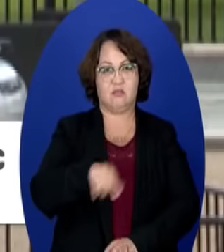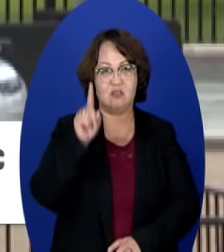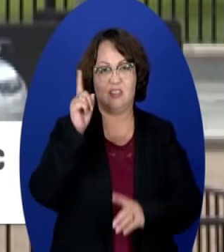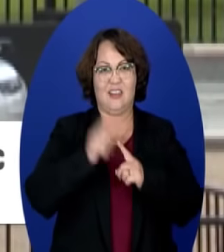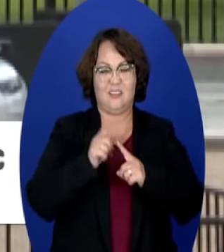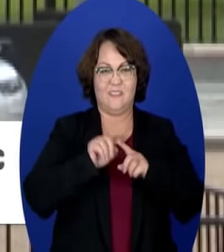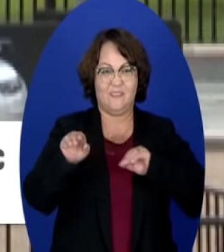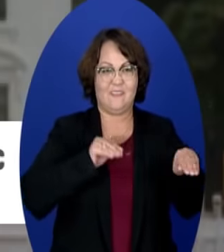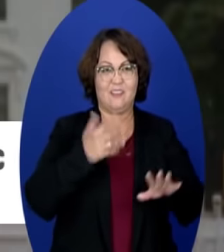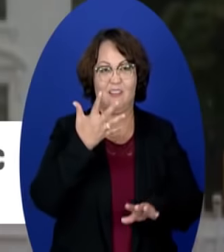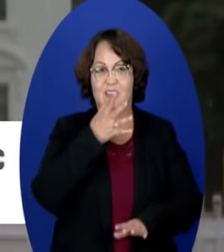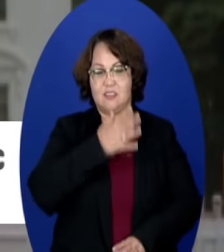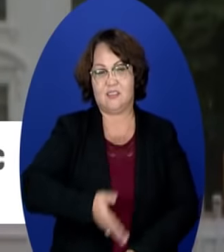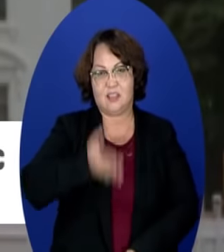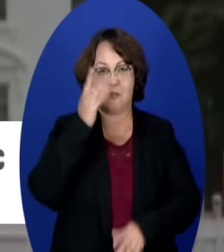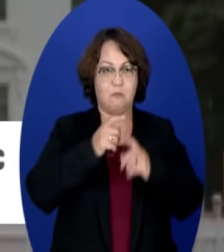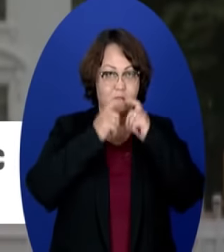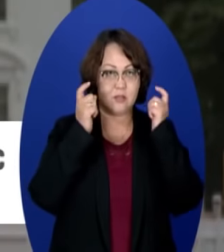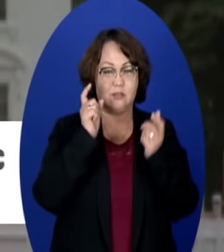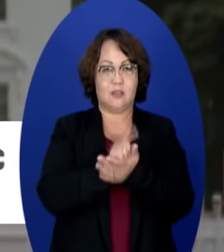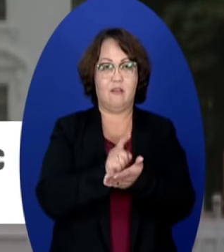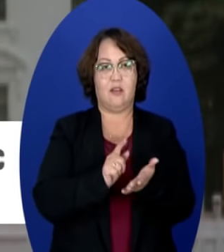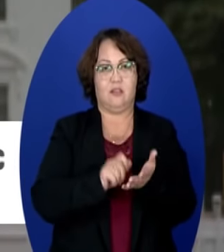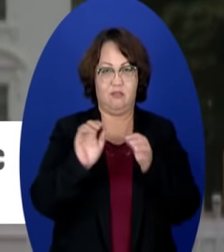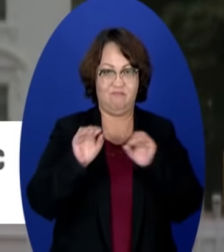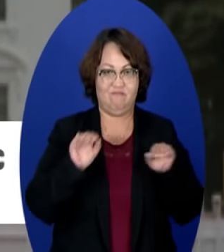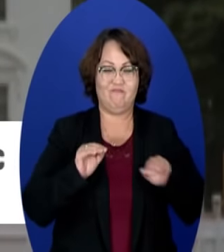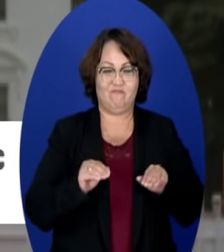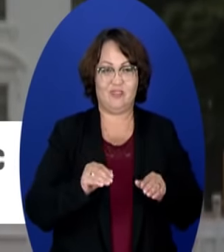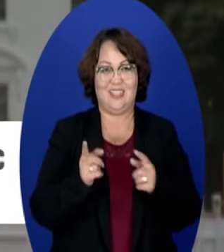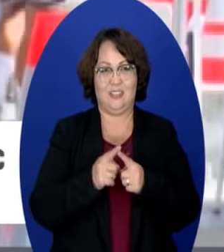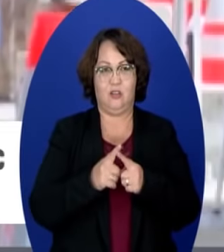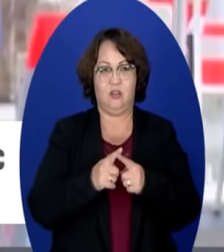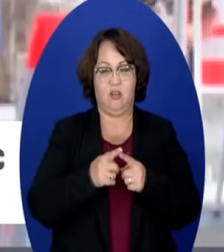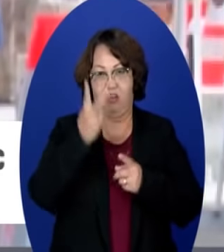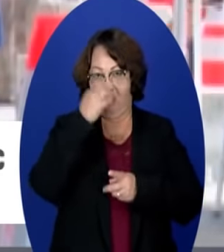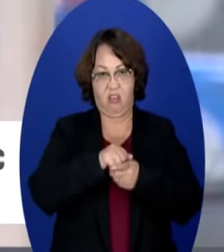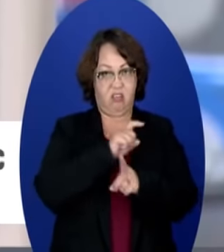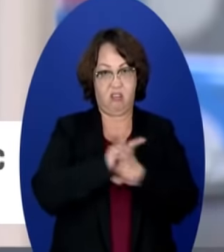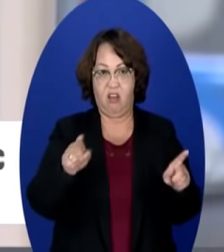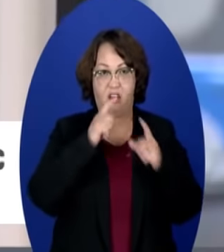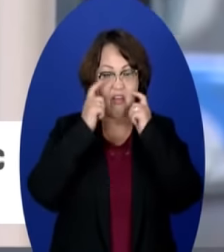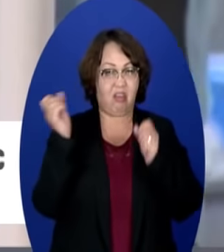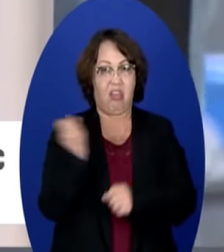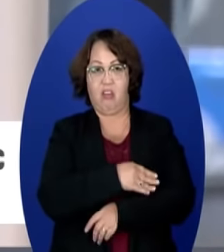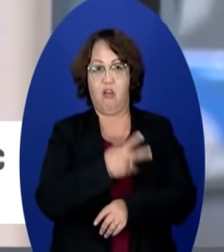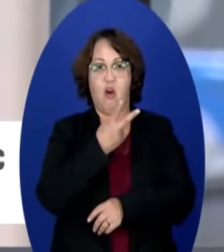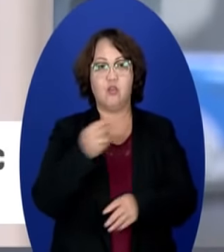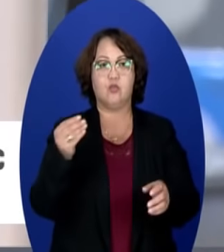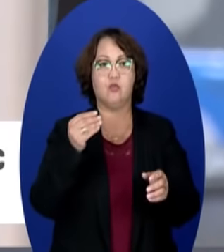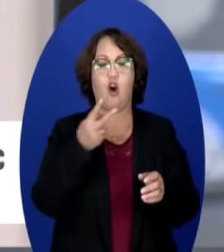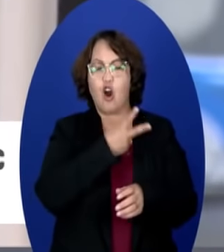дээш насны одоо бүх хүн амны хаалт зөөх ёстойг үүрэг болгож байна. За, хэрвээ энэ шийдвэрийг зөрчих юм бол 200 орчим Америк долларын торгул